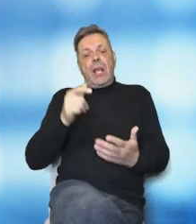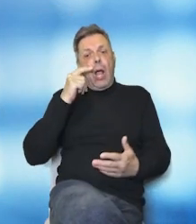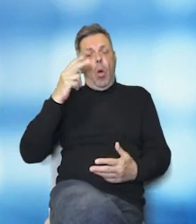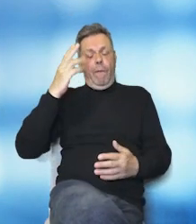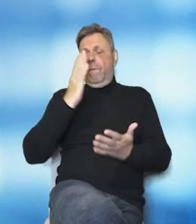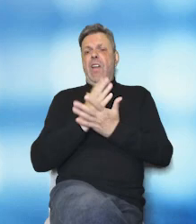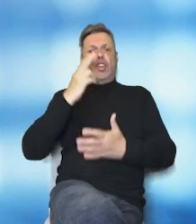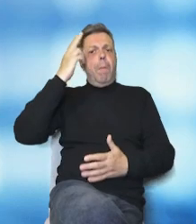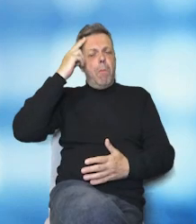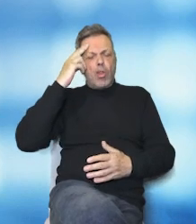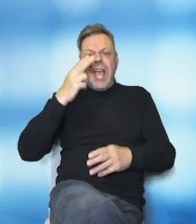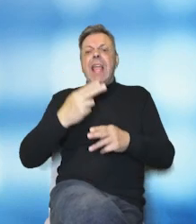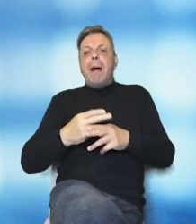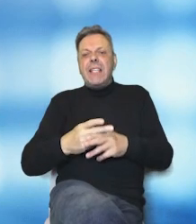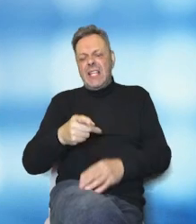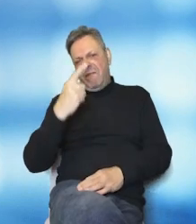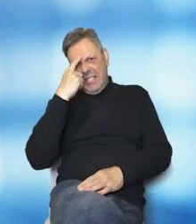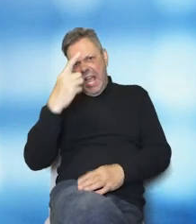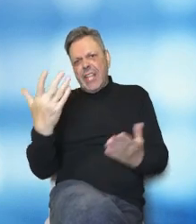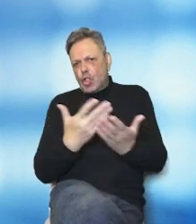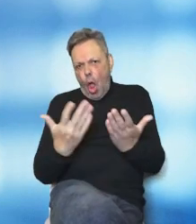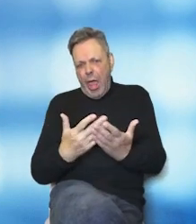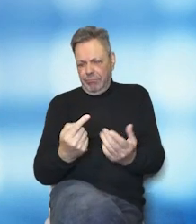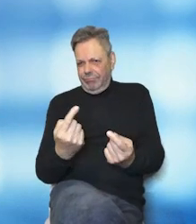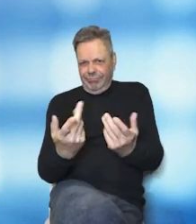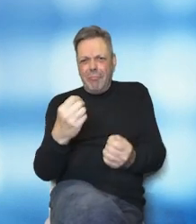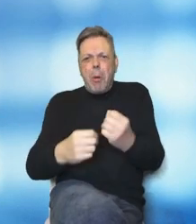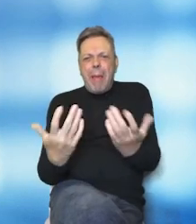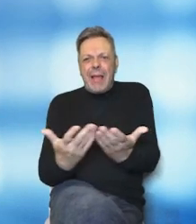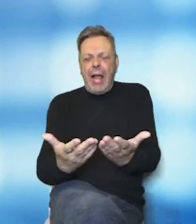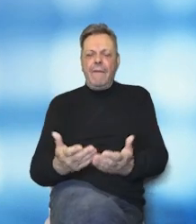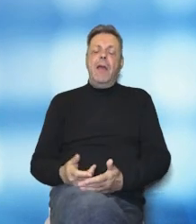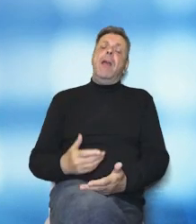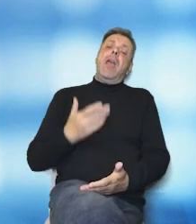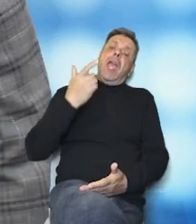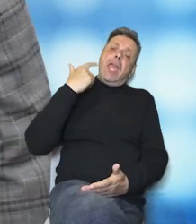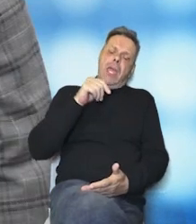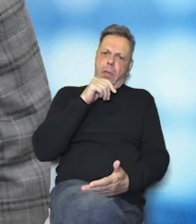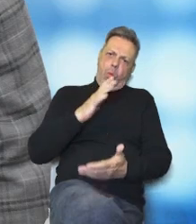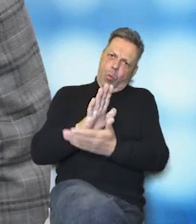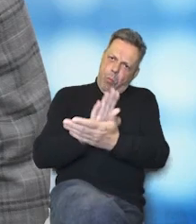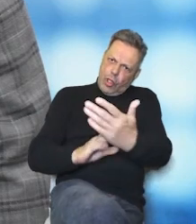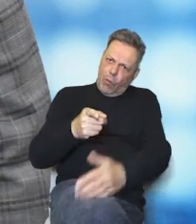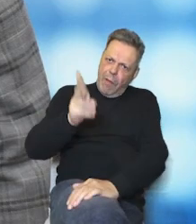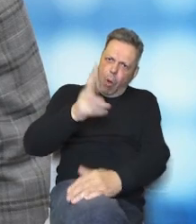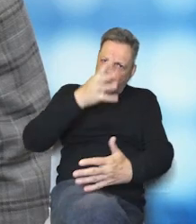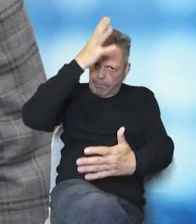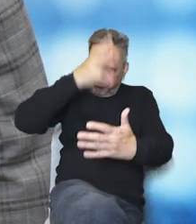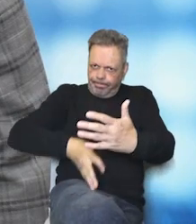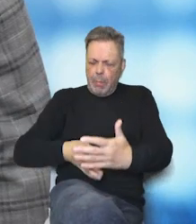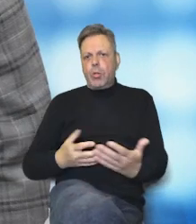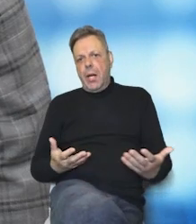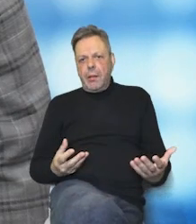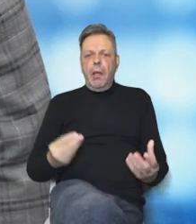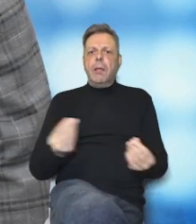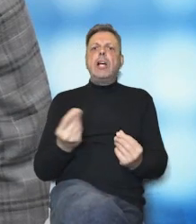već godina, vi u startu već znate kod čega on boluje. I zapravo u startu možete procijeniti zašto